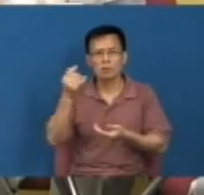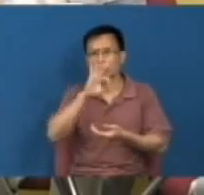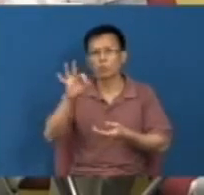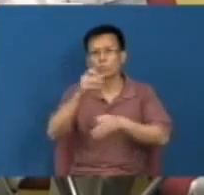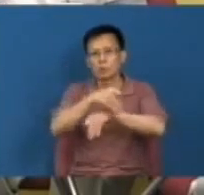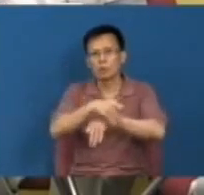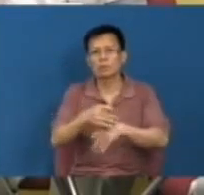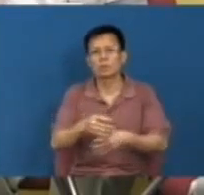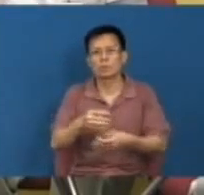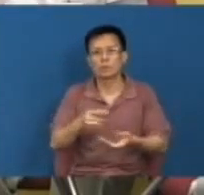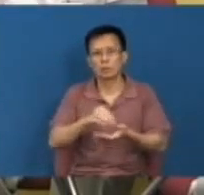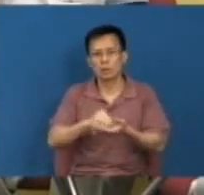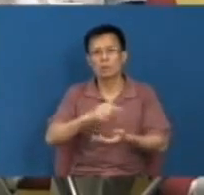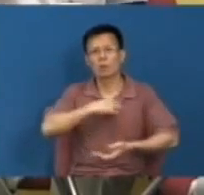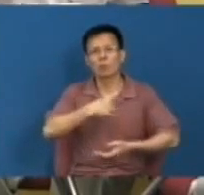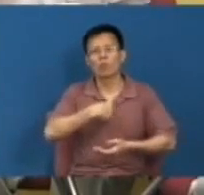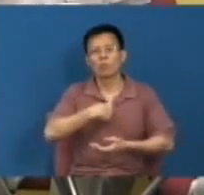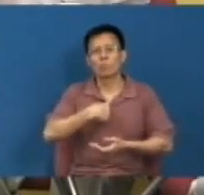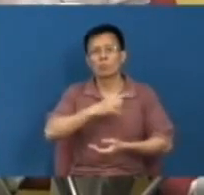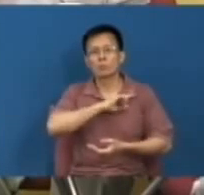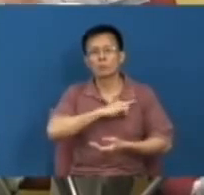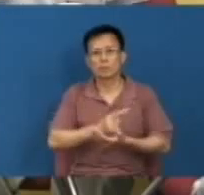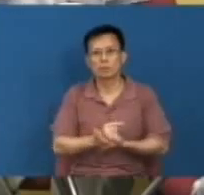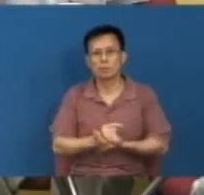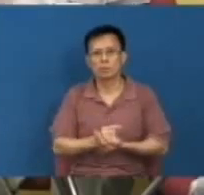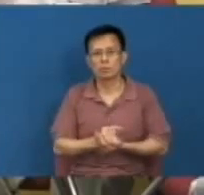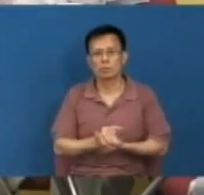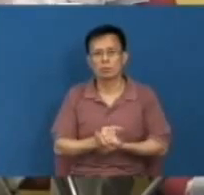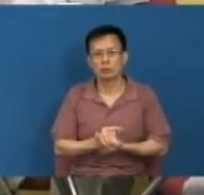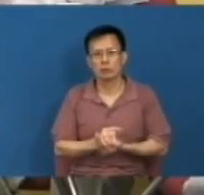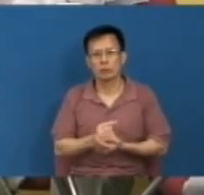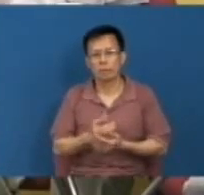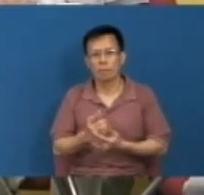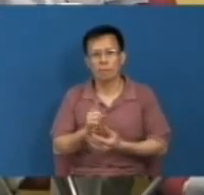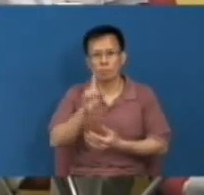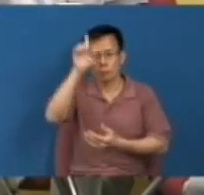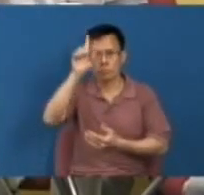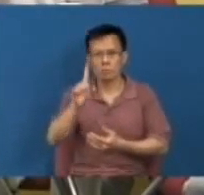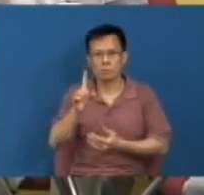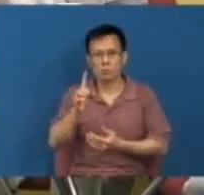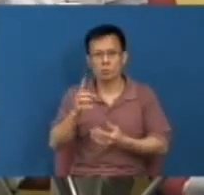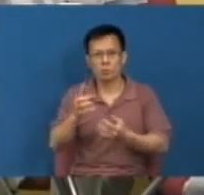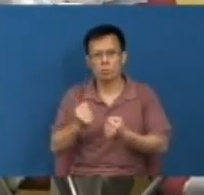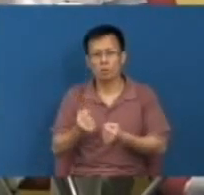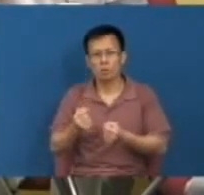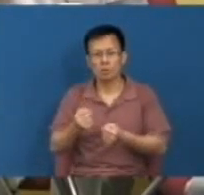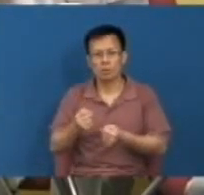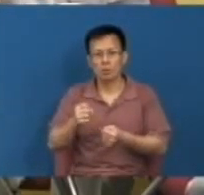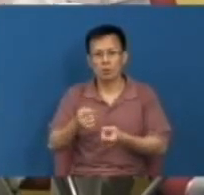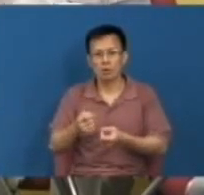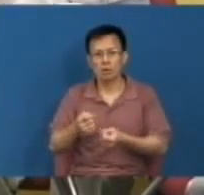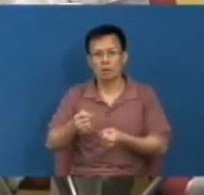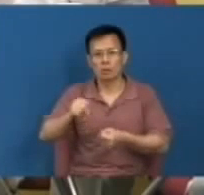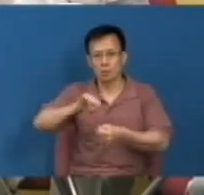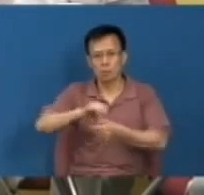㗎啦，即係話明我已經上手收翻嚟啊嘛，佢我加佢少少租，以前